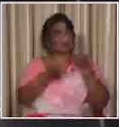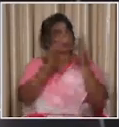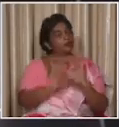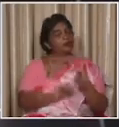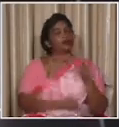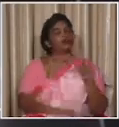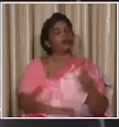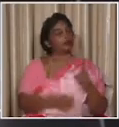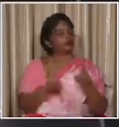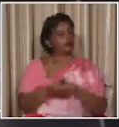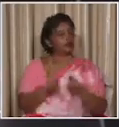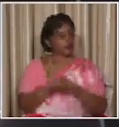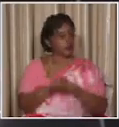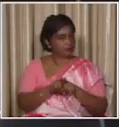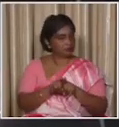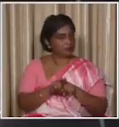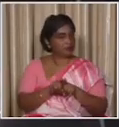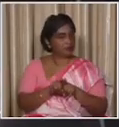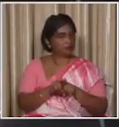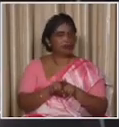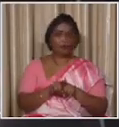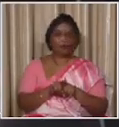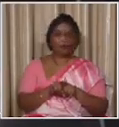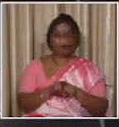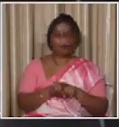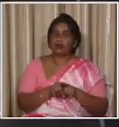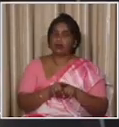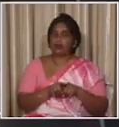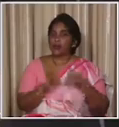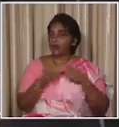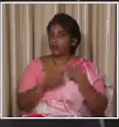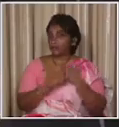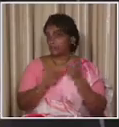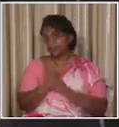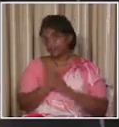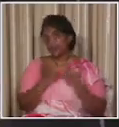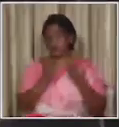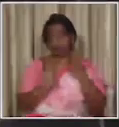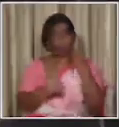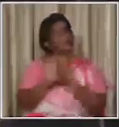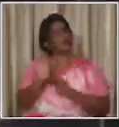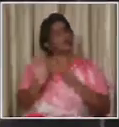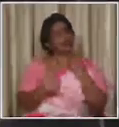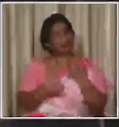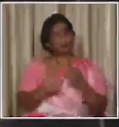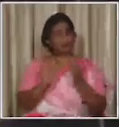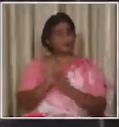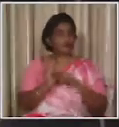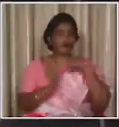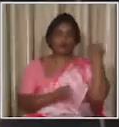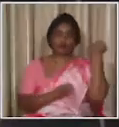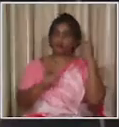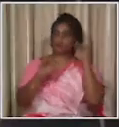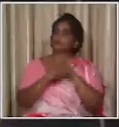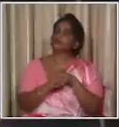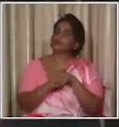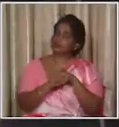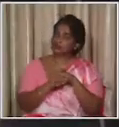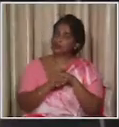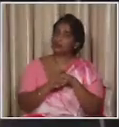නිවරදි ආකාරයට ඇනුවල් AGM එකේ නැත්නම් වාර්ෂික සමාජික